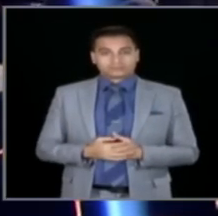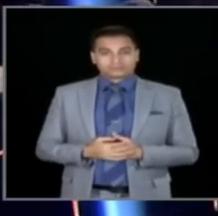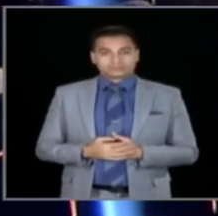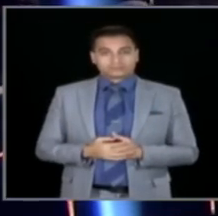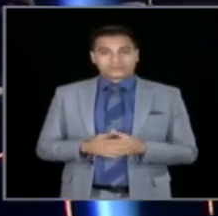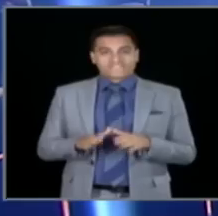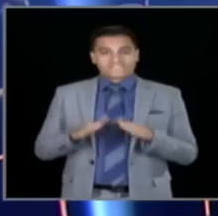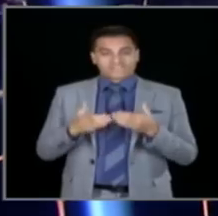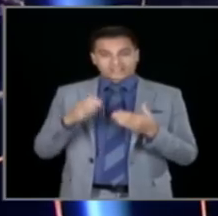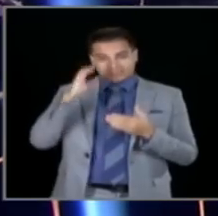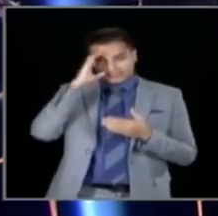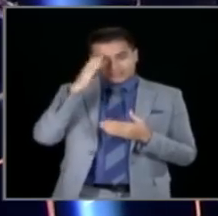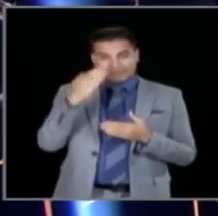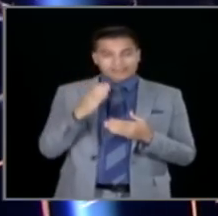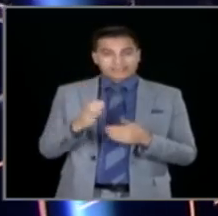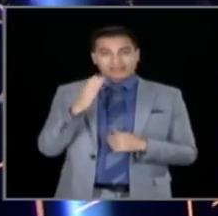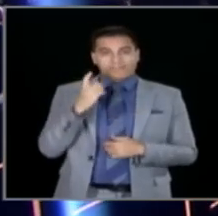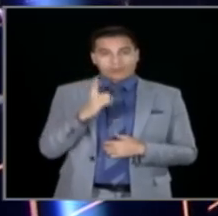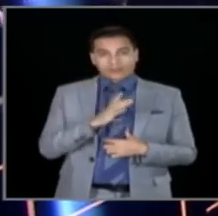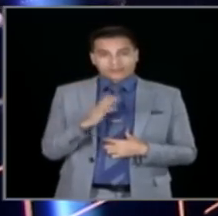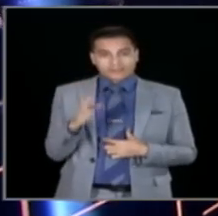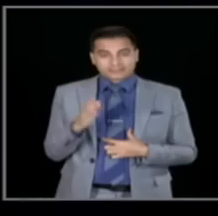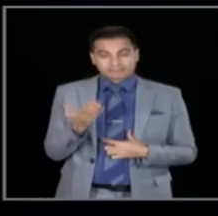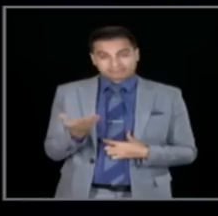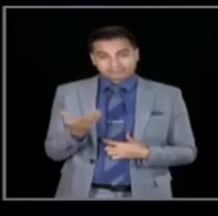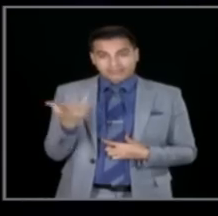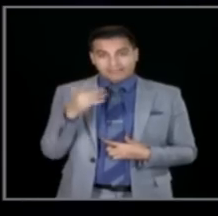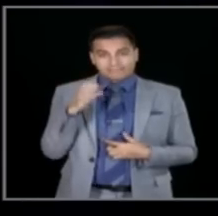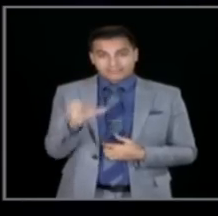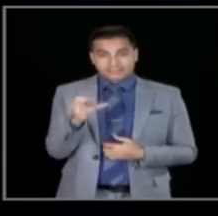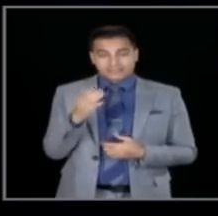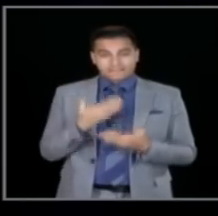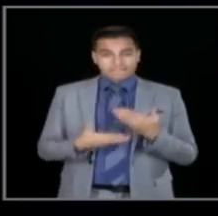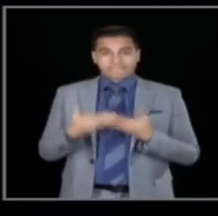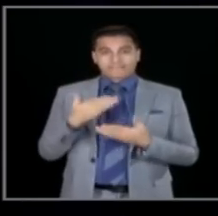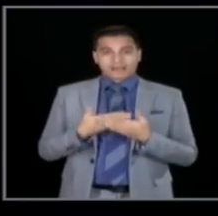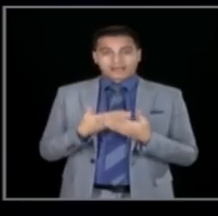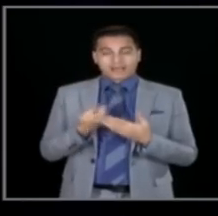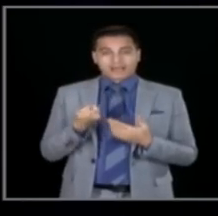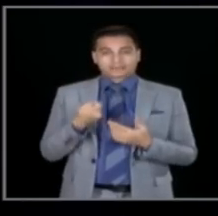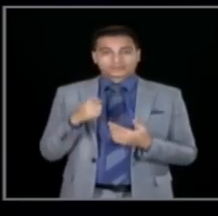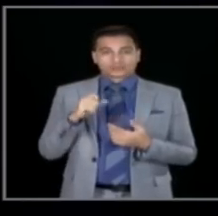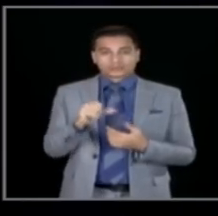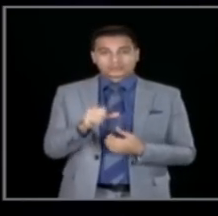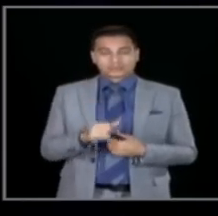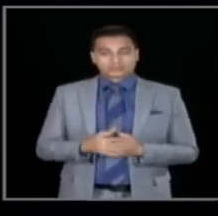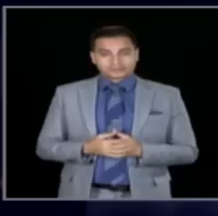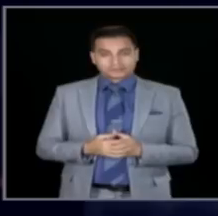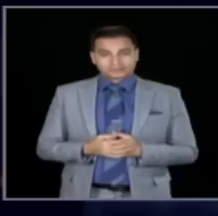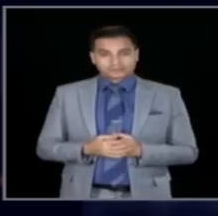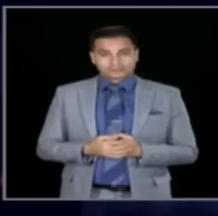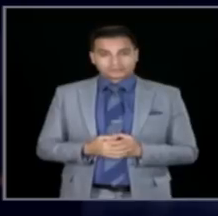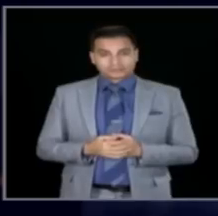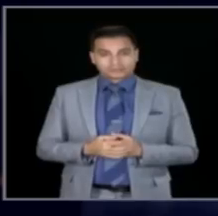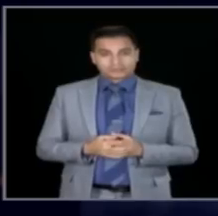وفريق الزمالك إجابة واحدة بس، كنتوا 90 بقيتوا 95.